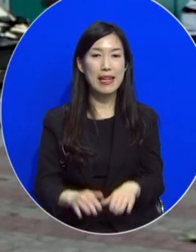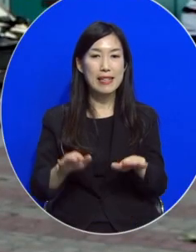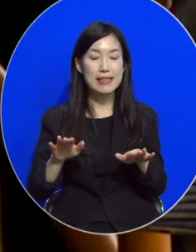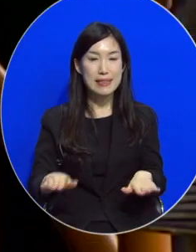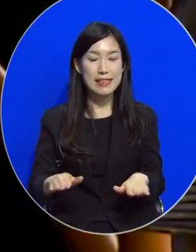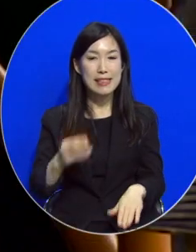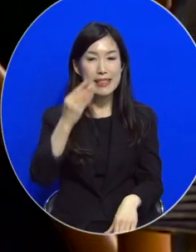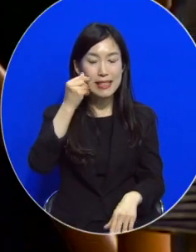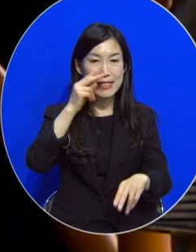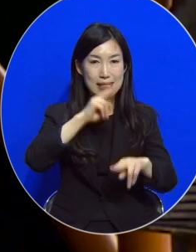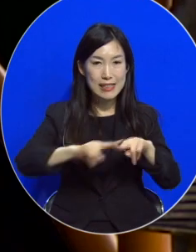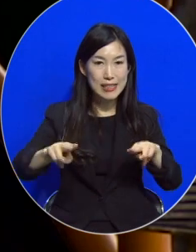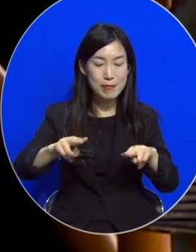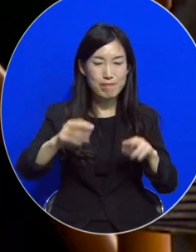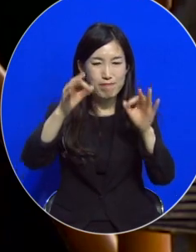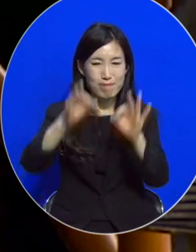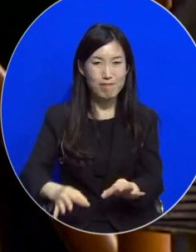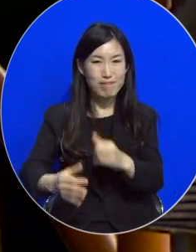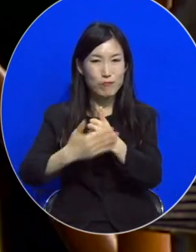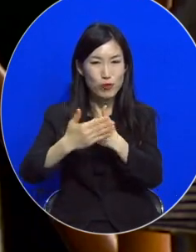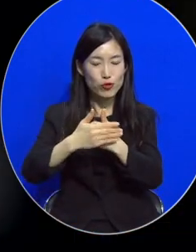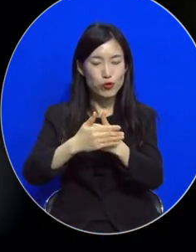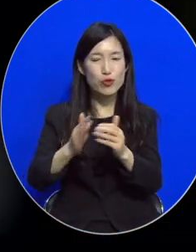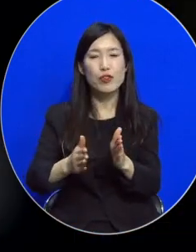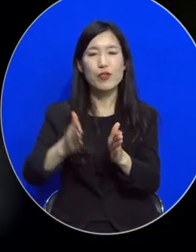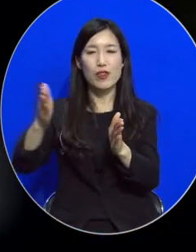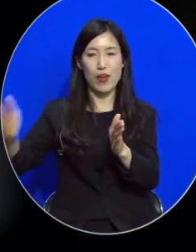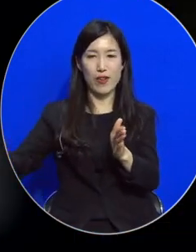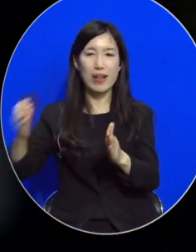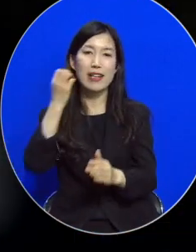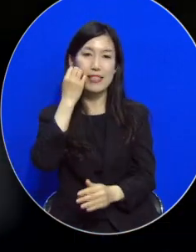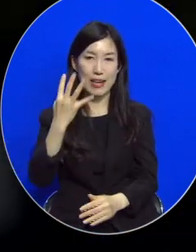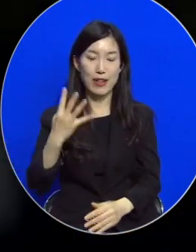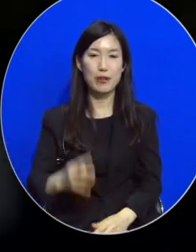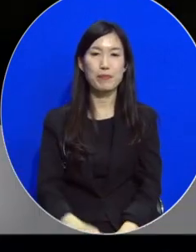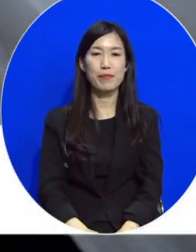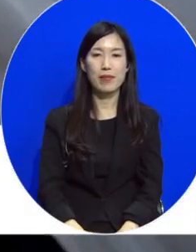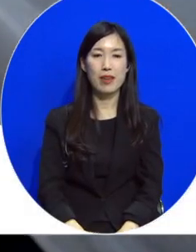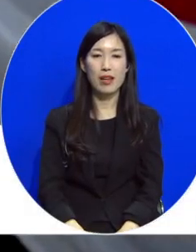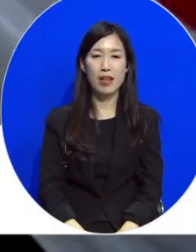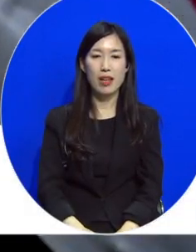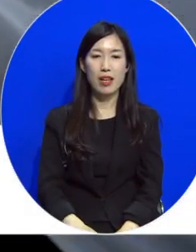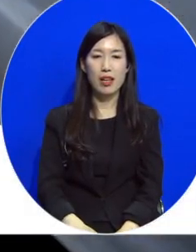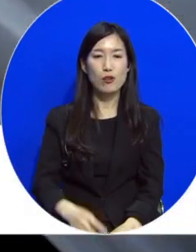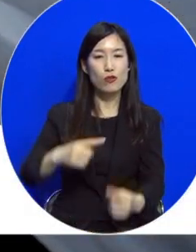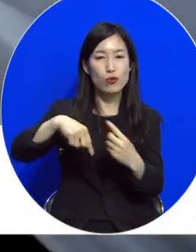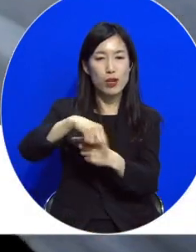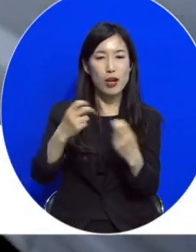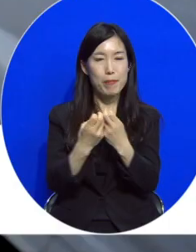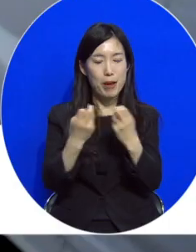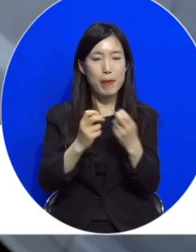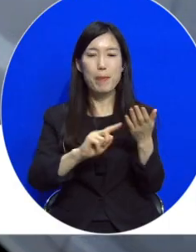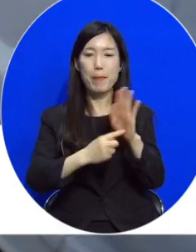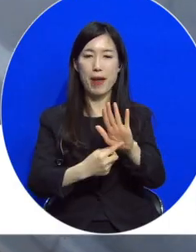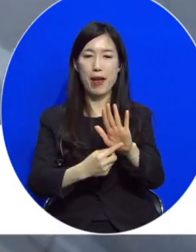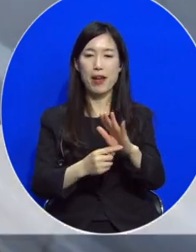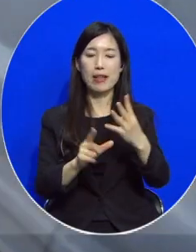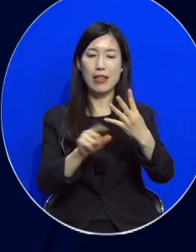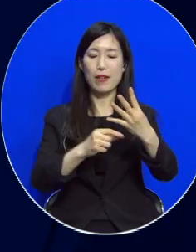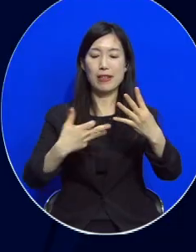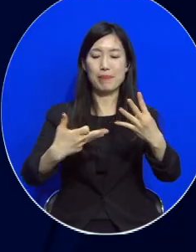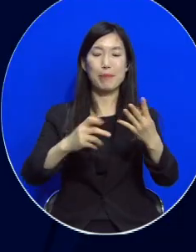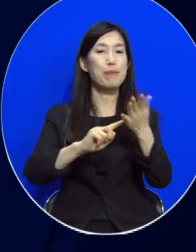현재 적용되고 있는 유료세 인하조치가 연장됩니다 정부는이 같은 내용이 담긴 유료세 탄력 세일 운용방안에 확정해 18일